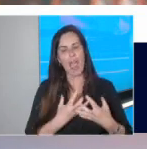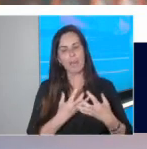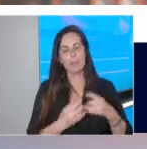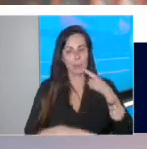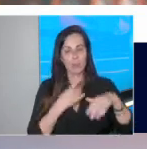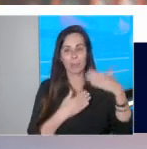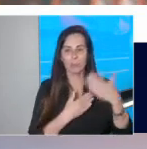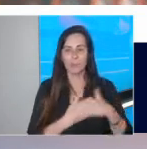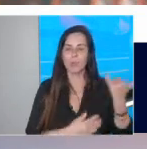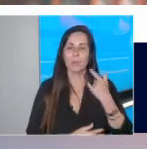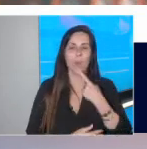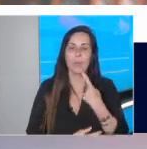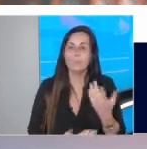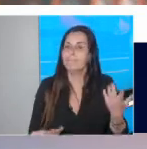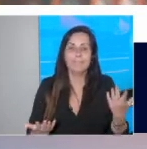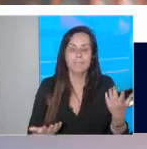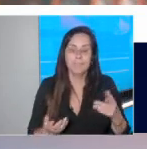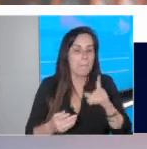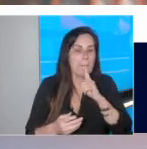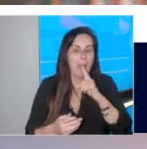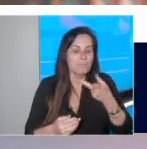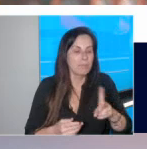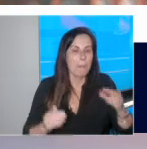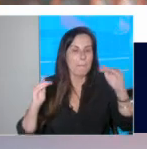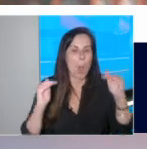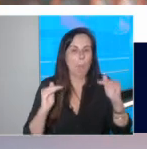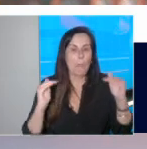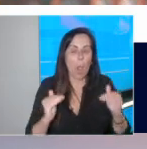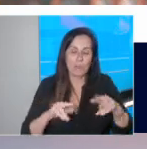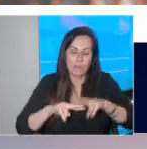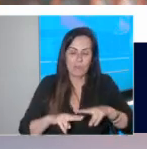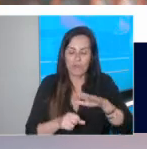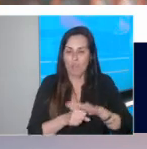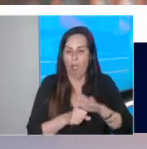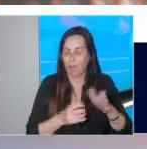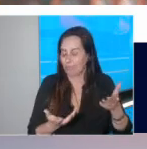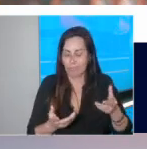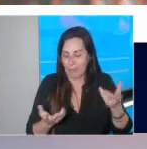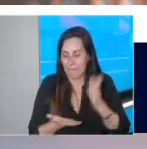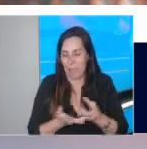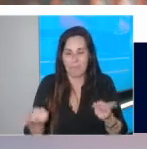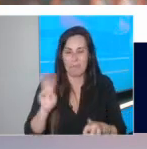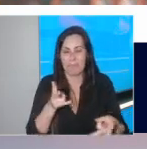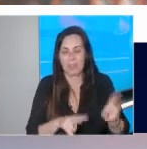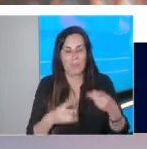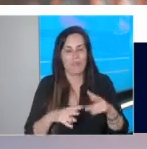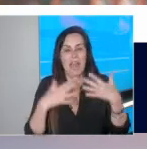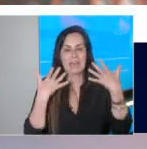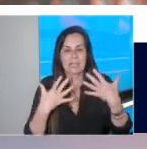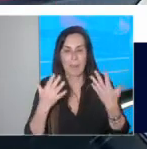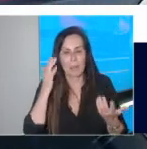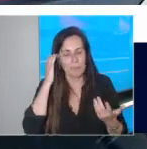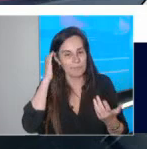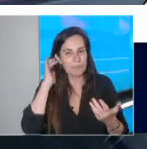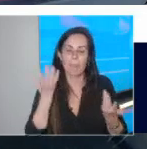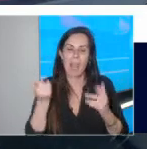בשנים האחרונות כל הזמן מדברים על כך שנשארים פחות ופחות שורדים ושורדות מתקופת השואה שיוכלו לספר בעדות ראשון